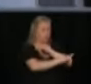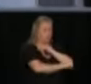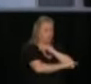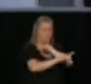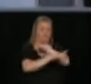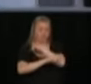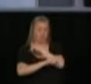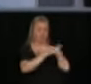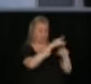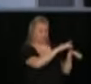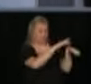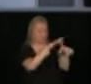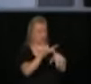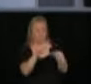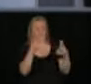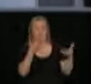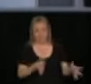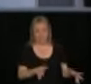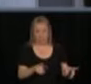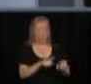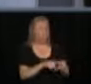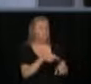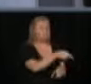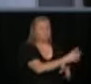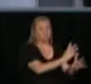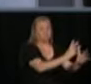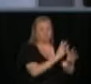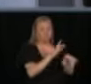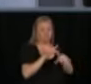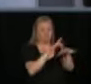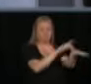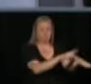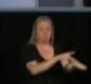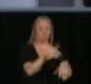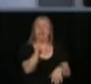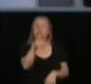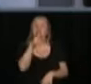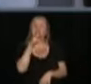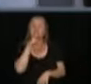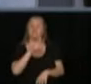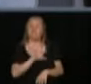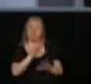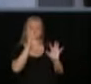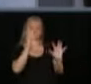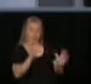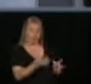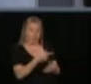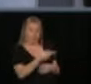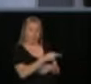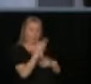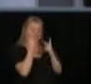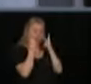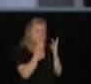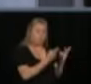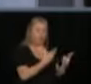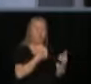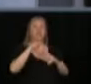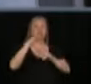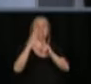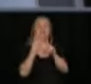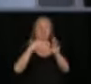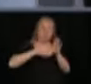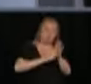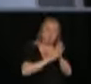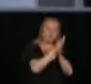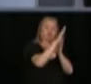là, qu'un de nos indicateurs le plus important dans le contexte de la quatrième vague, ça va être la question des hospitalisations. On